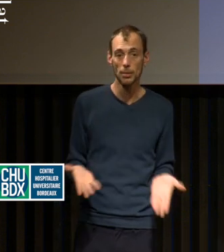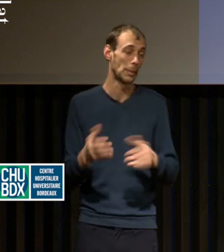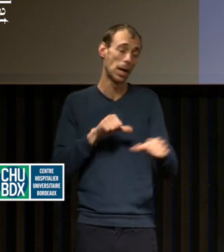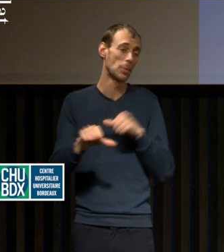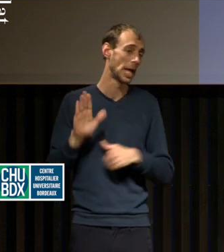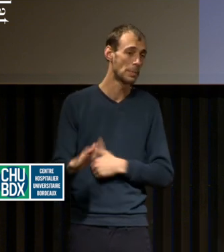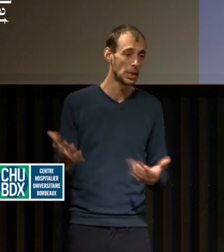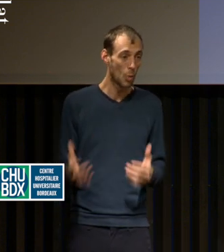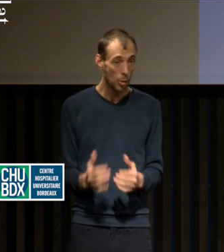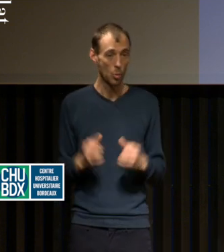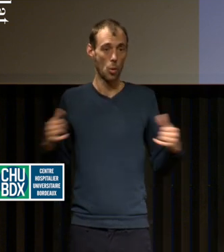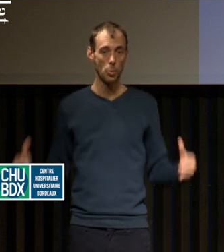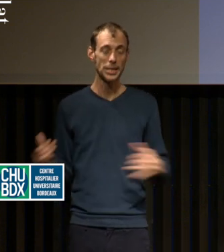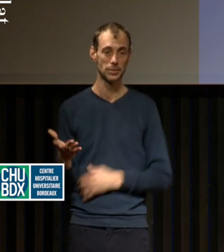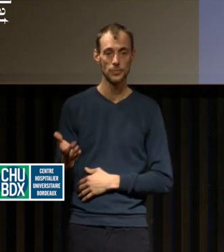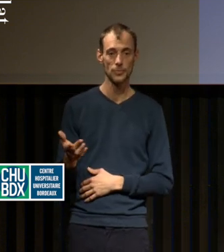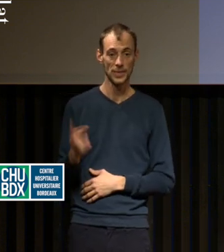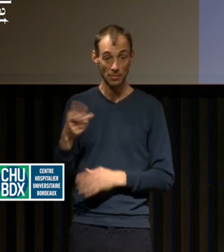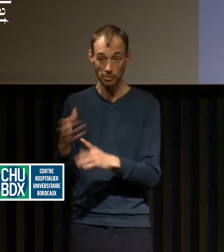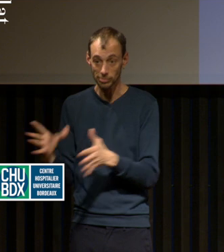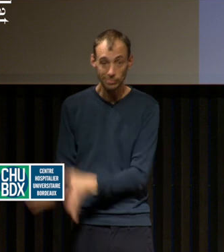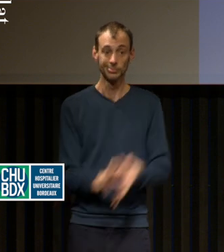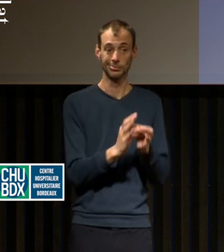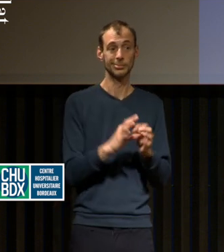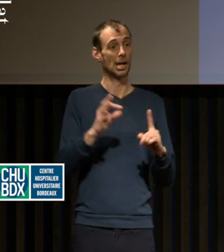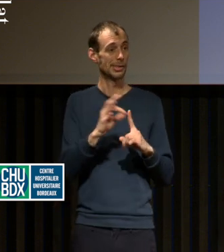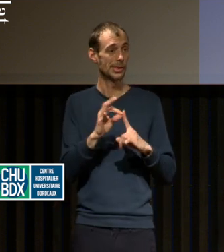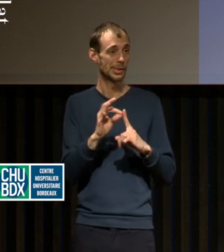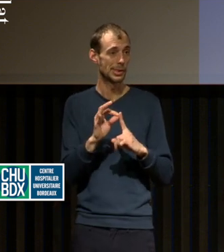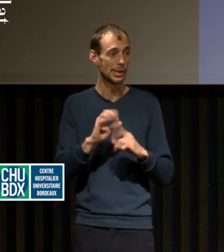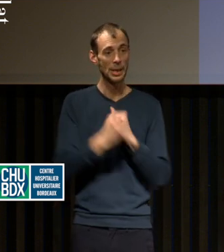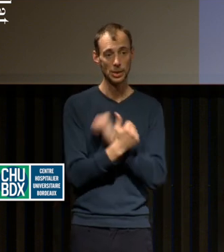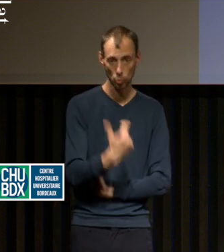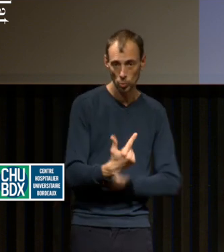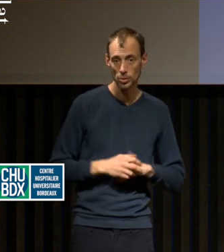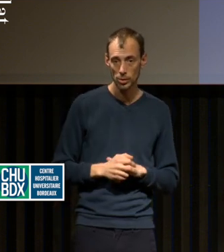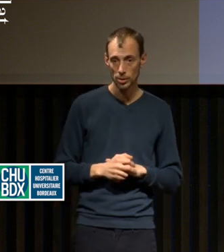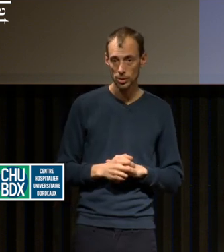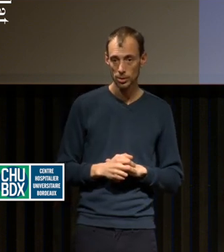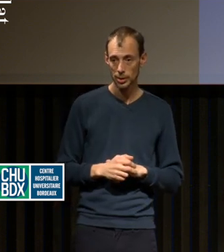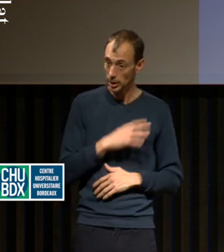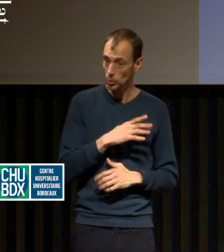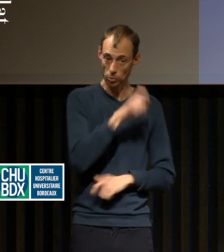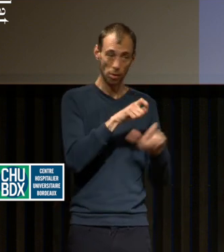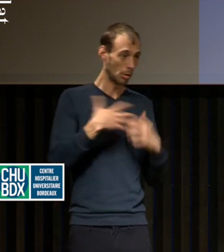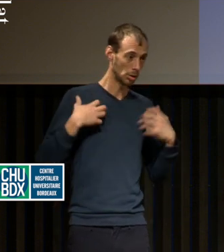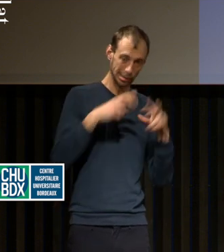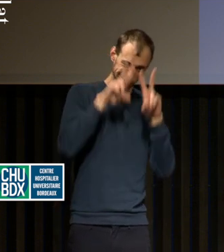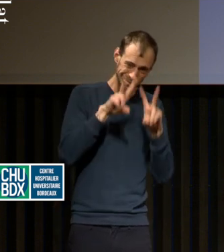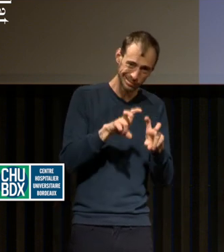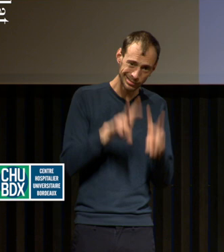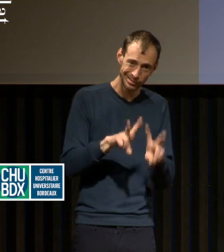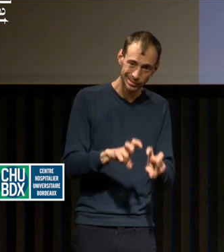Et cette obésité, elle est associée au diabète de type 2. Et il y a des travaux incroyables qui ont été faits sur le microbiote et ses relations avec l'obésité. Et puis